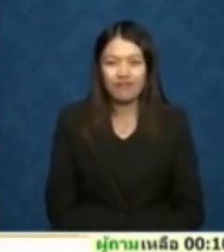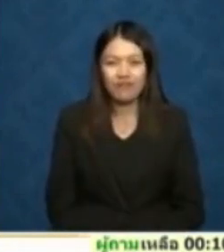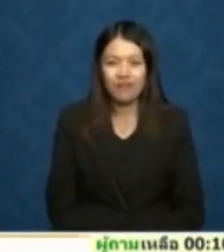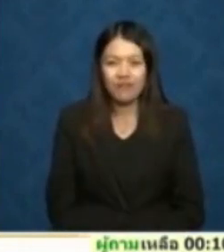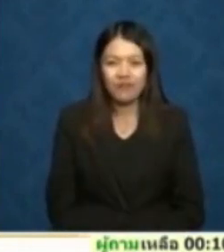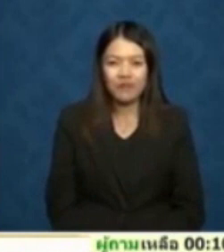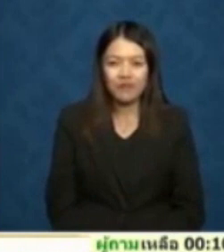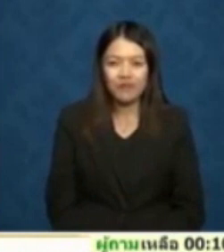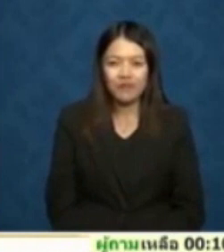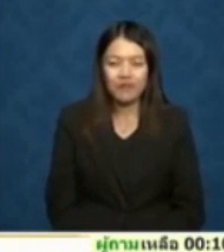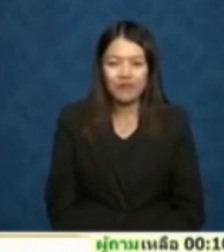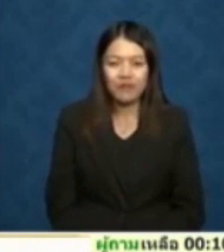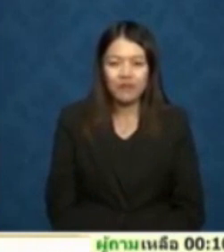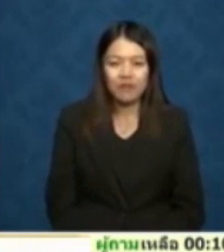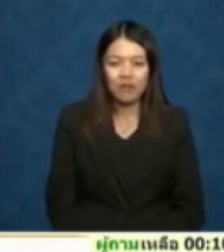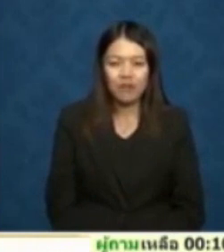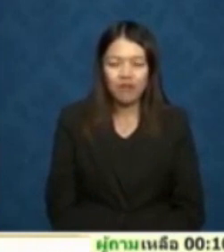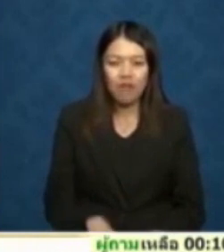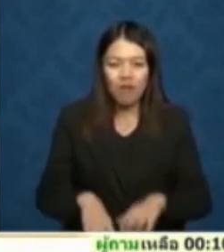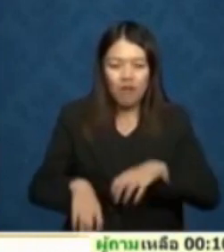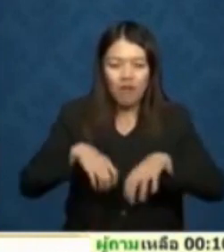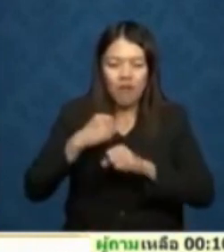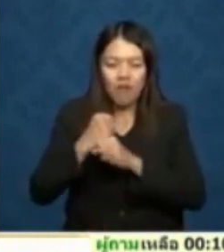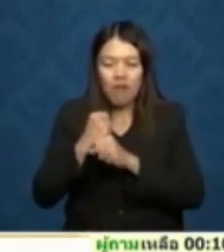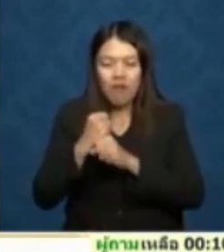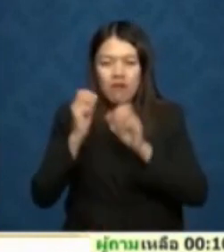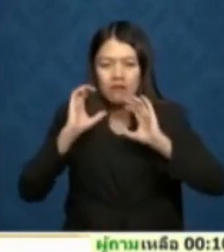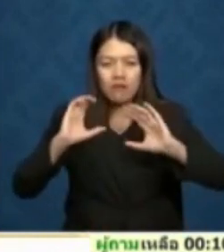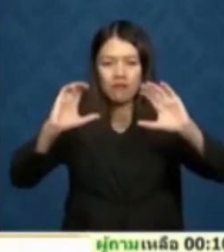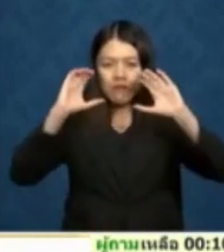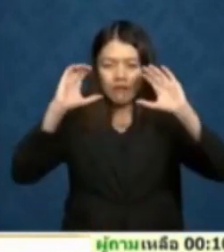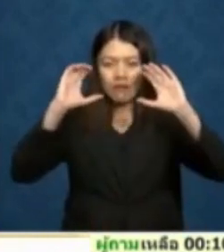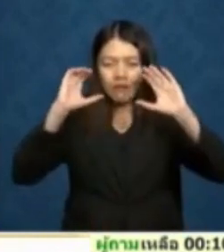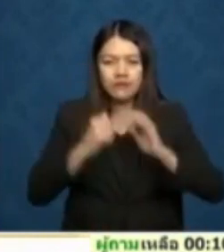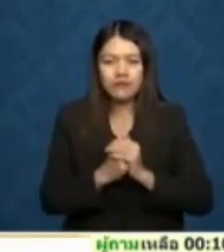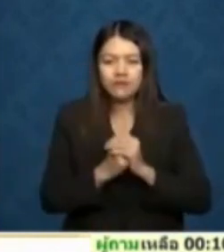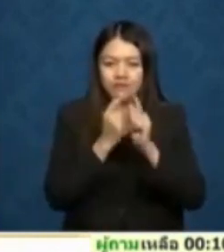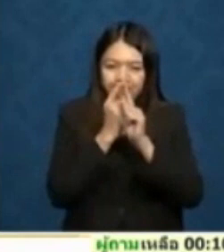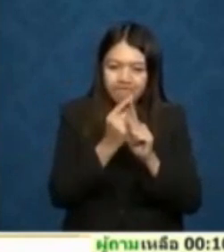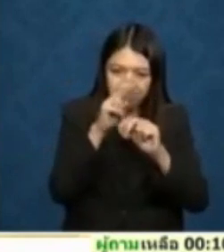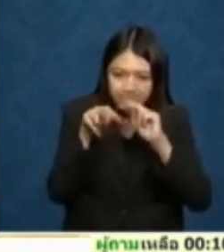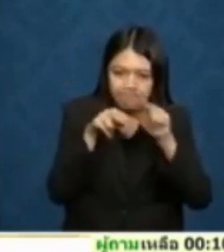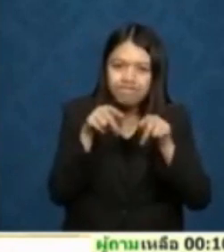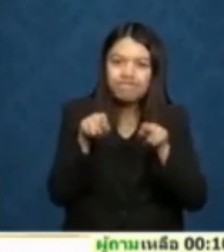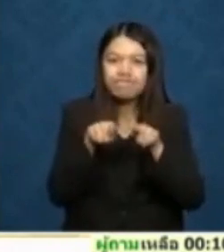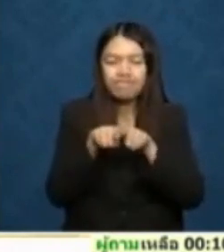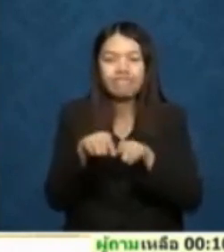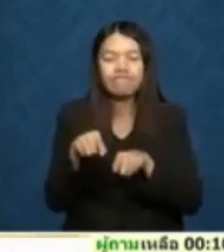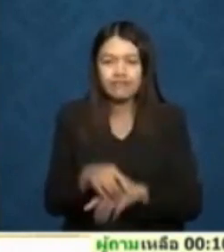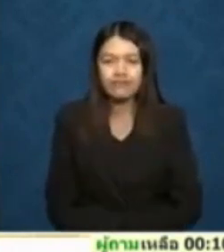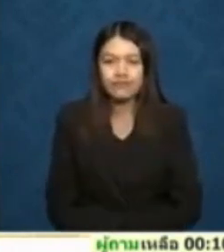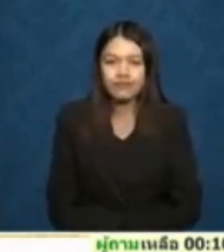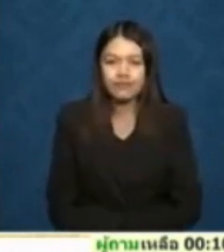ในการดำเนินการและก็จะทำให้ในส่วนของราชการเนี่ยจะต้องติดตามและตรวจส